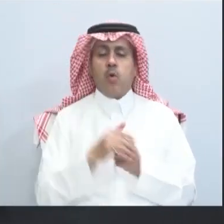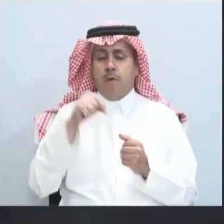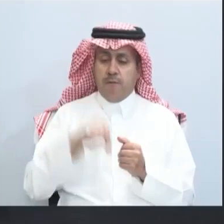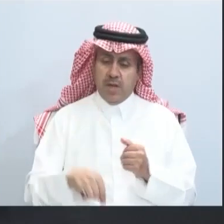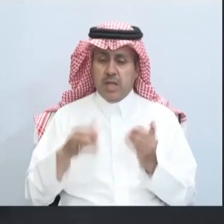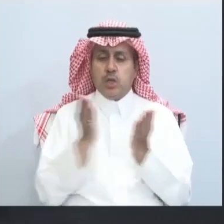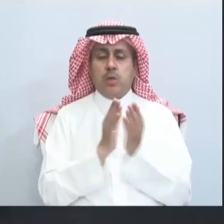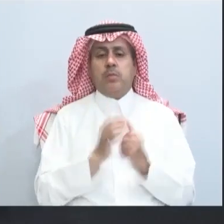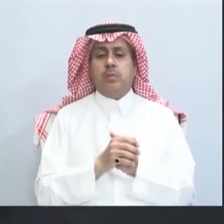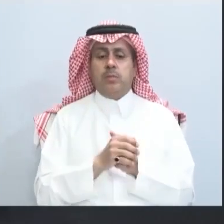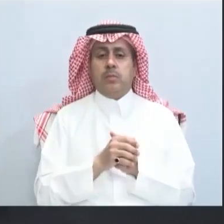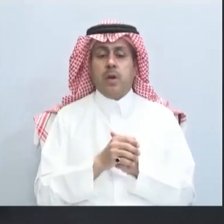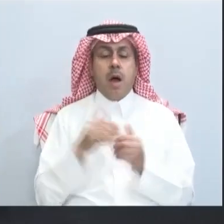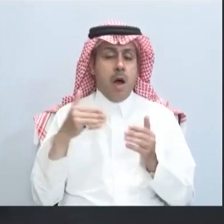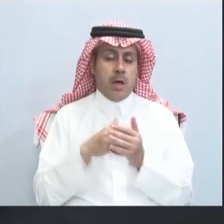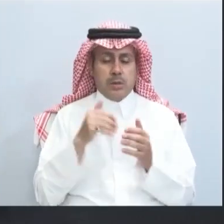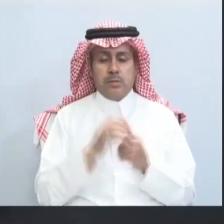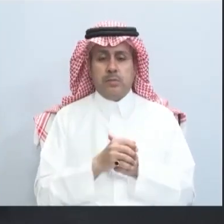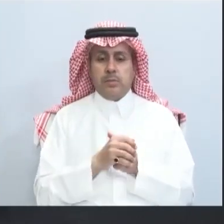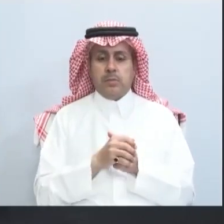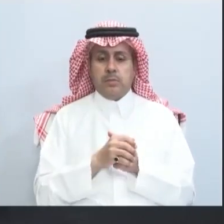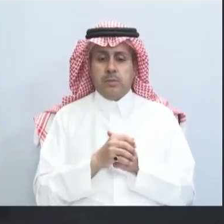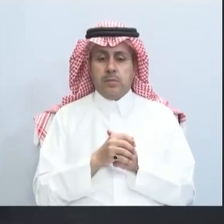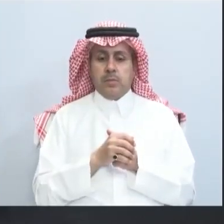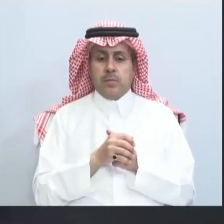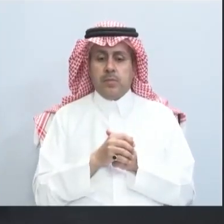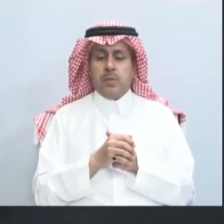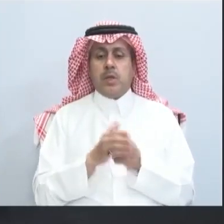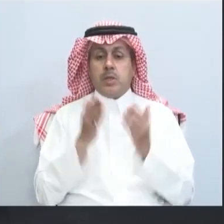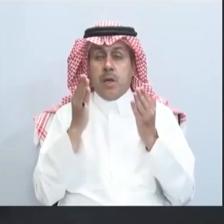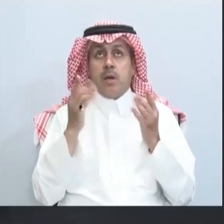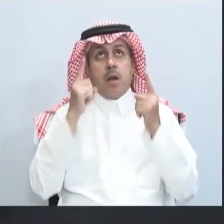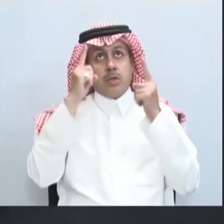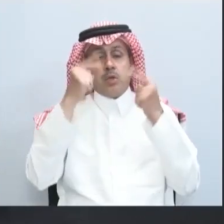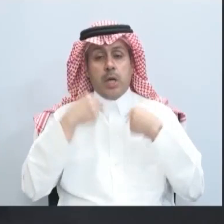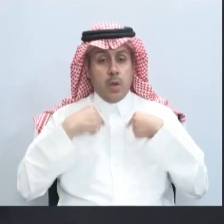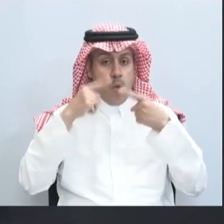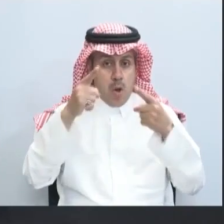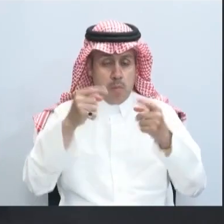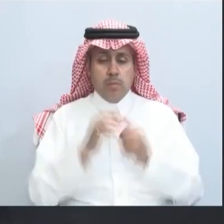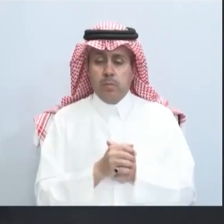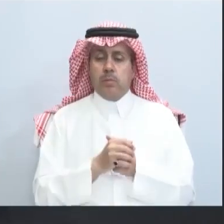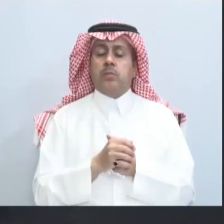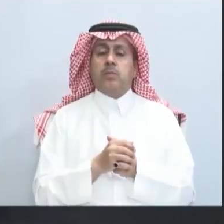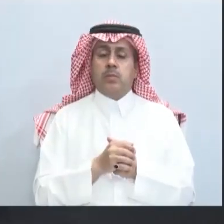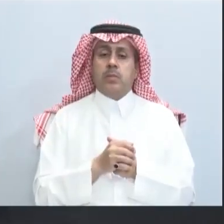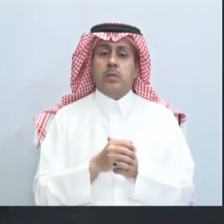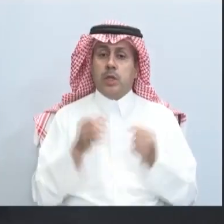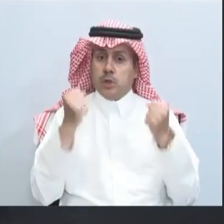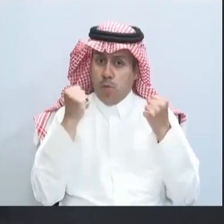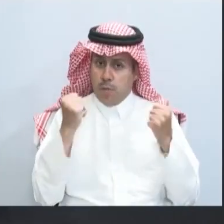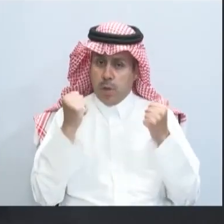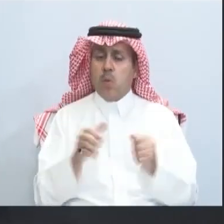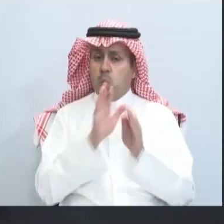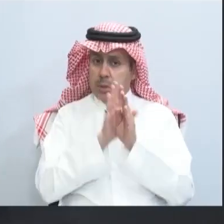اليوم وفي درس اليوم نختم هذه الماده سال الله تعالى لي ولكم في ختام درسنا